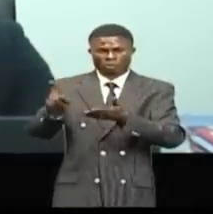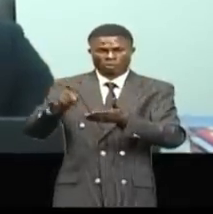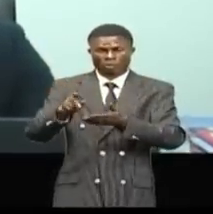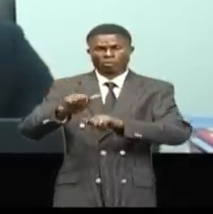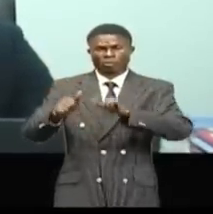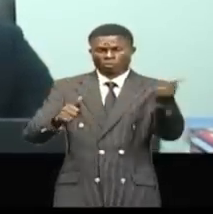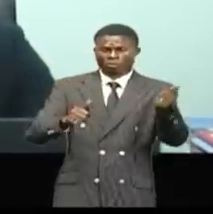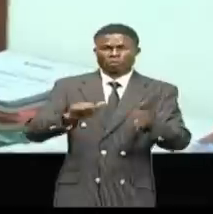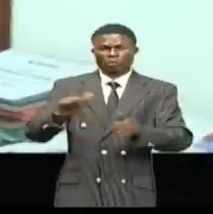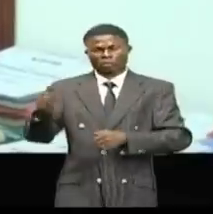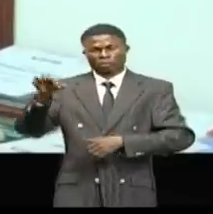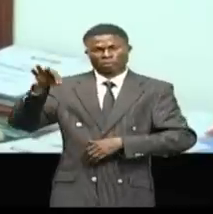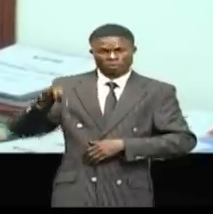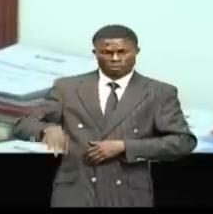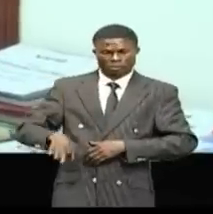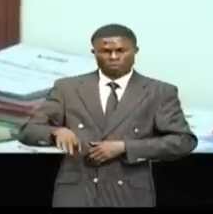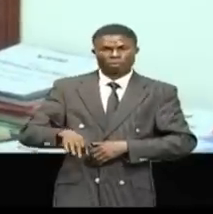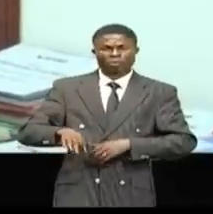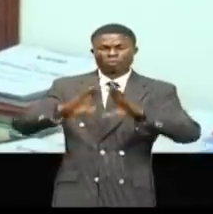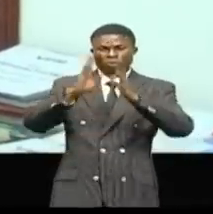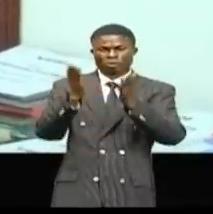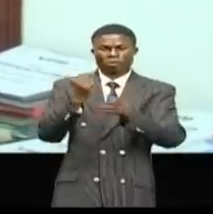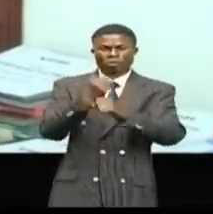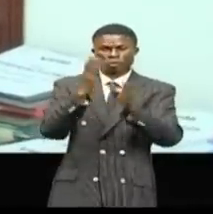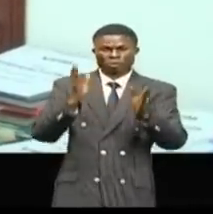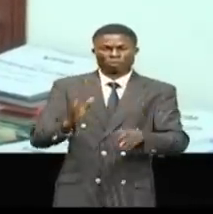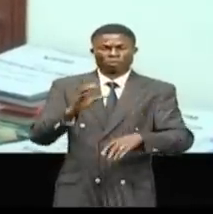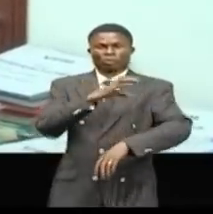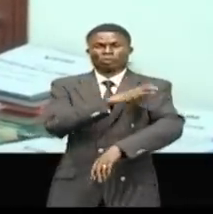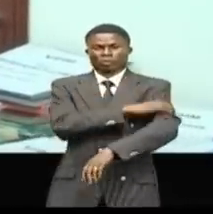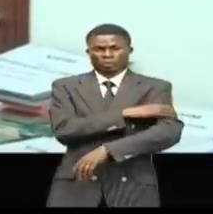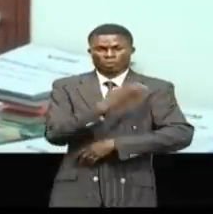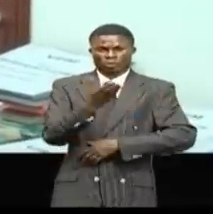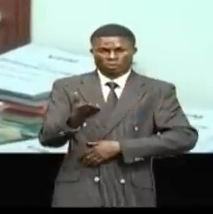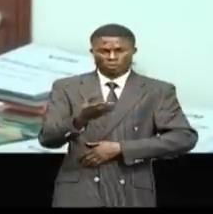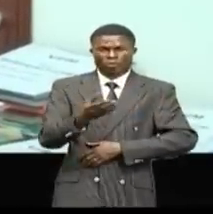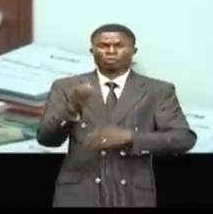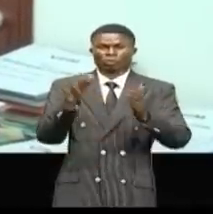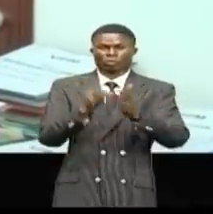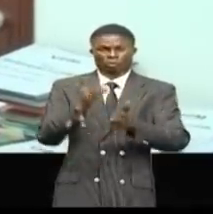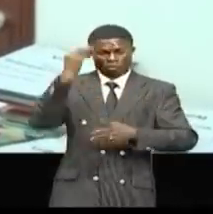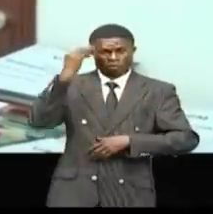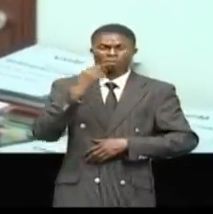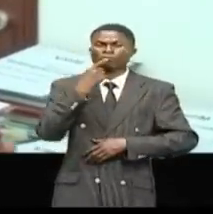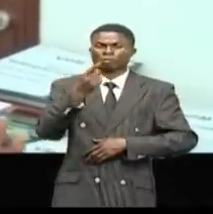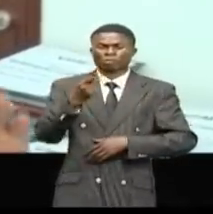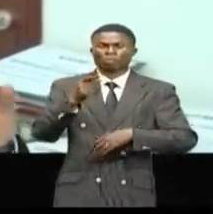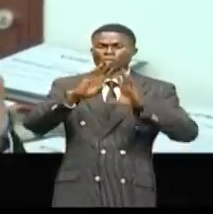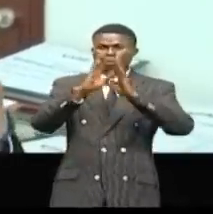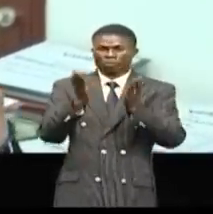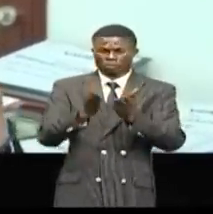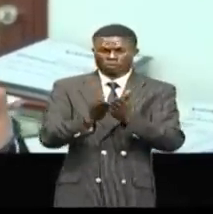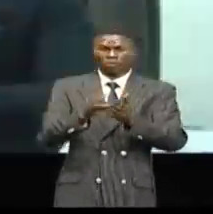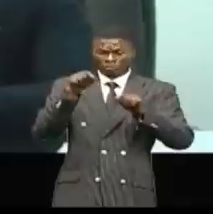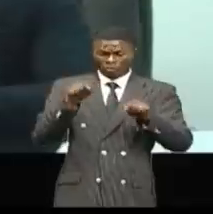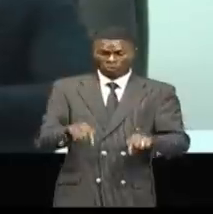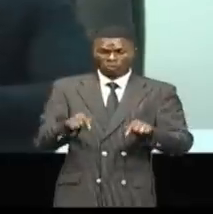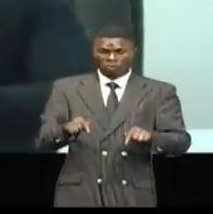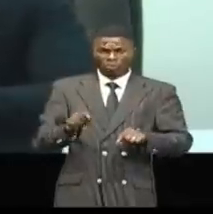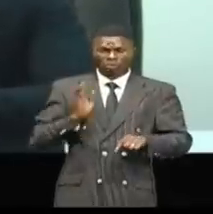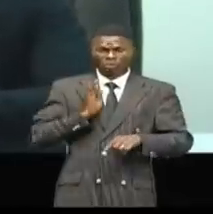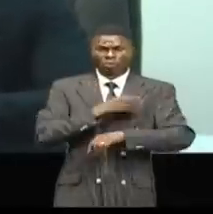autres avantages en faveur des administrateurs civils. Il a indiqué au Conseil qu'à ces jours,